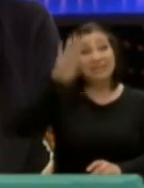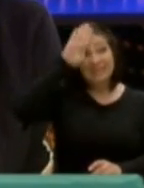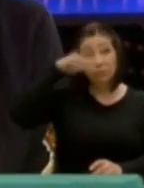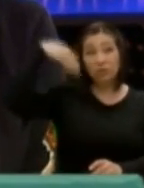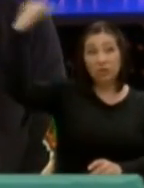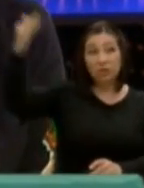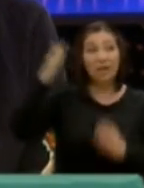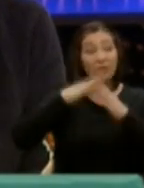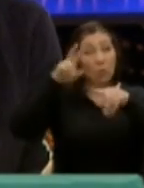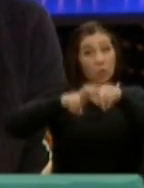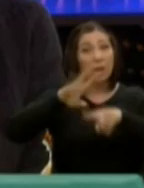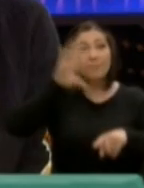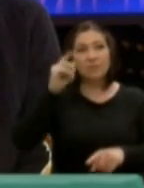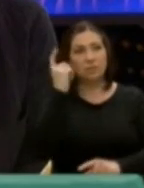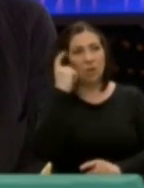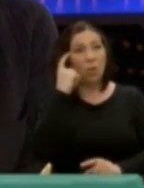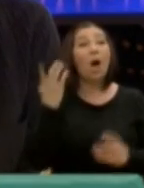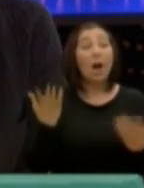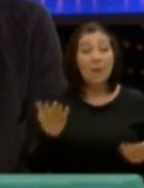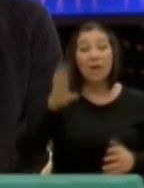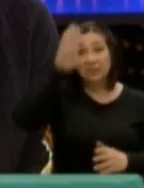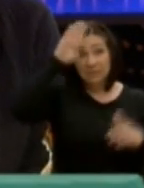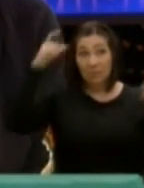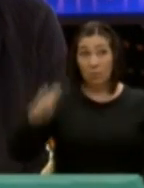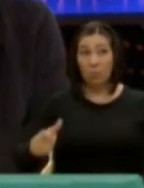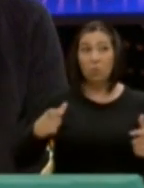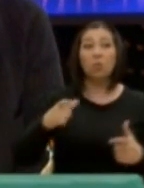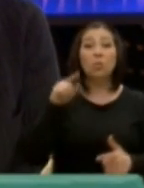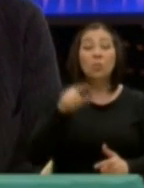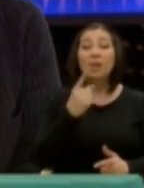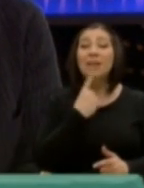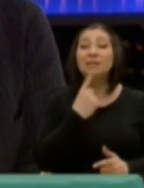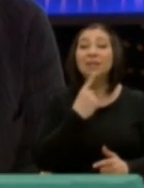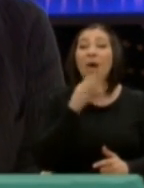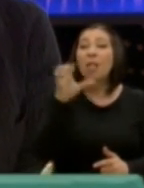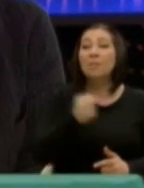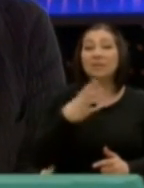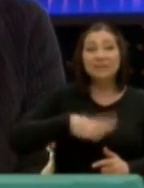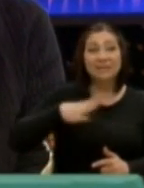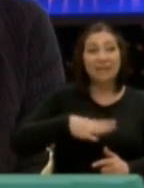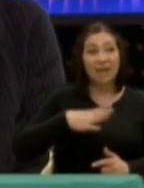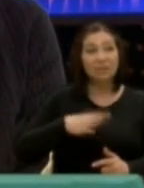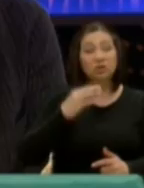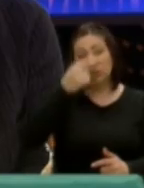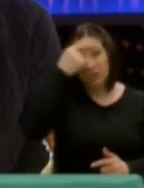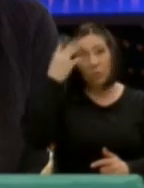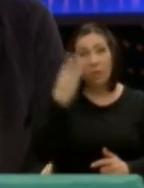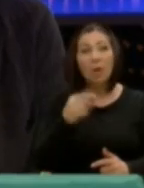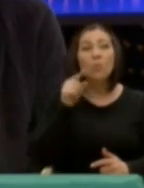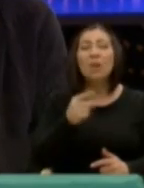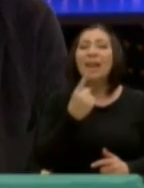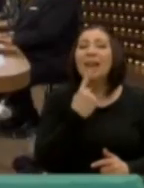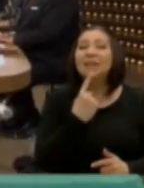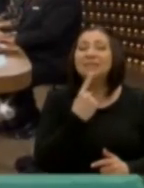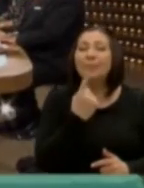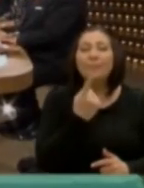dışında oturanlar da mutlaka tanıyorlar ama özellikle İstanbul'da sürekli bu lezzetlerden tatma şansı olanlar biliyorlar ki bu